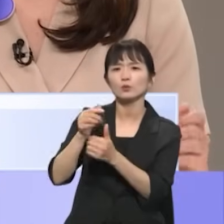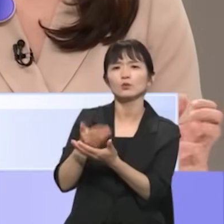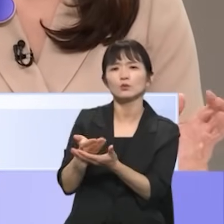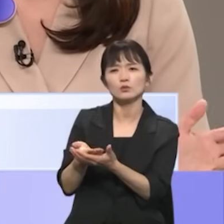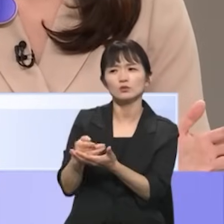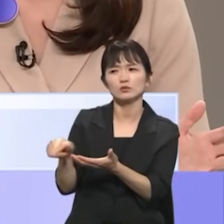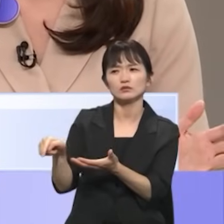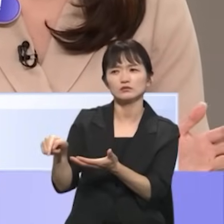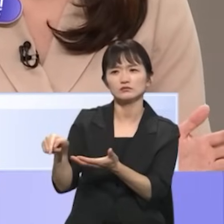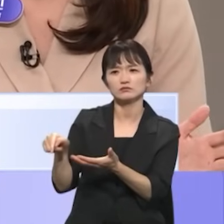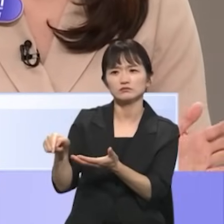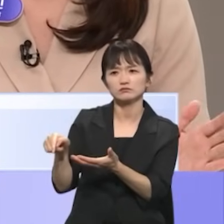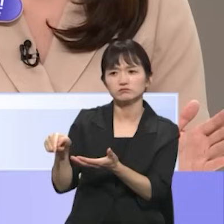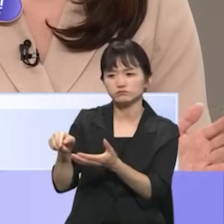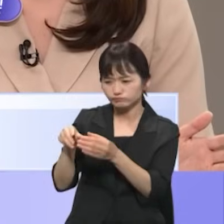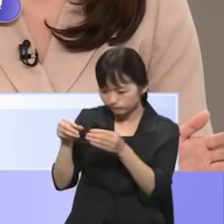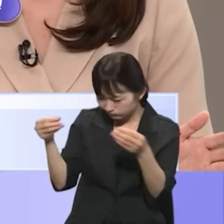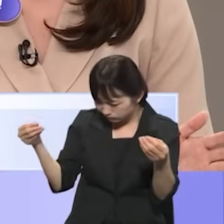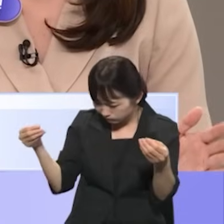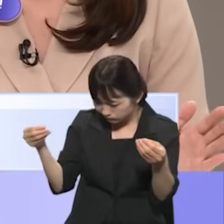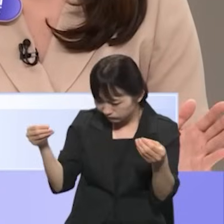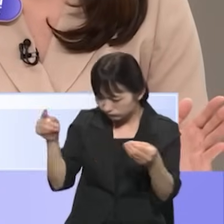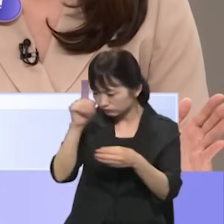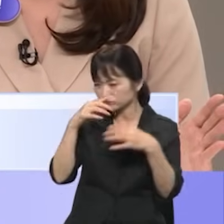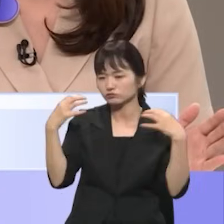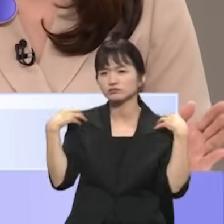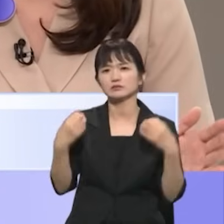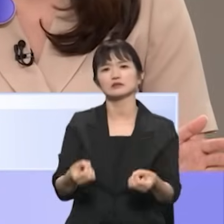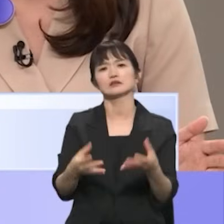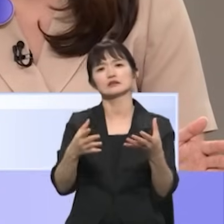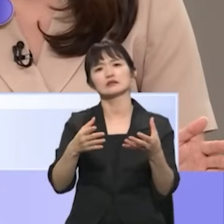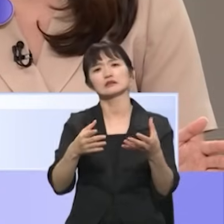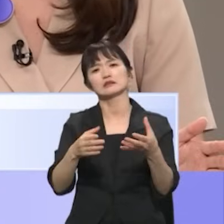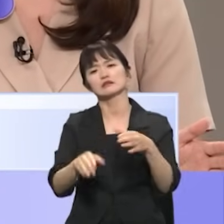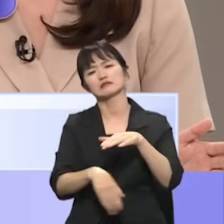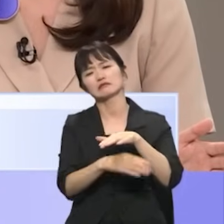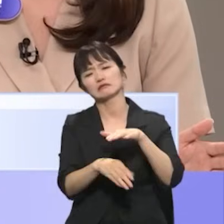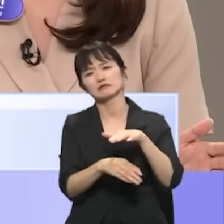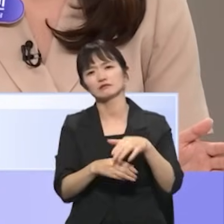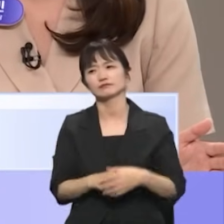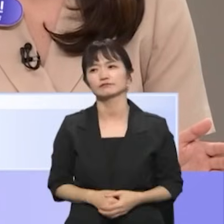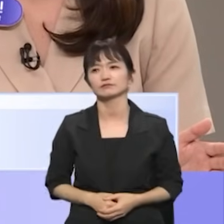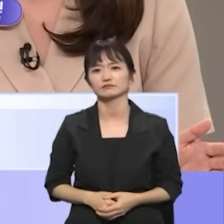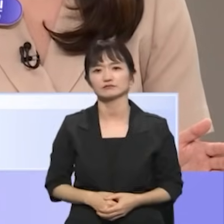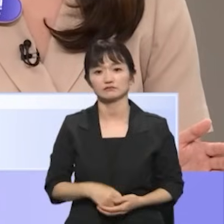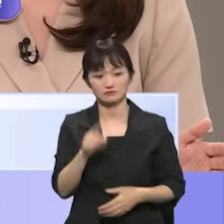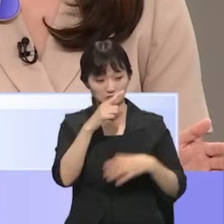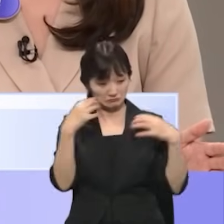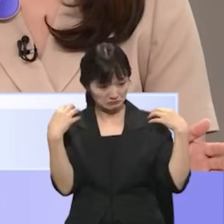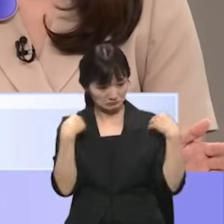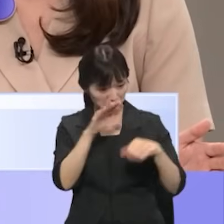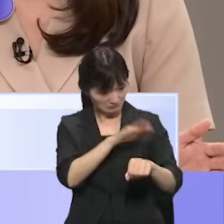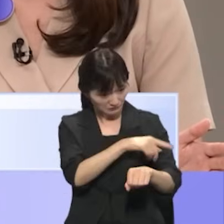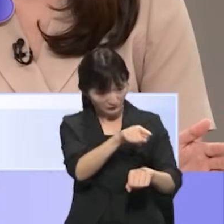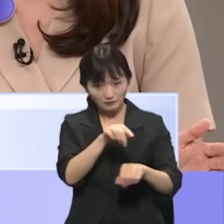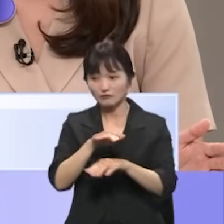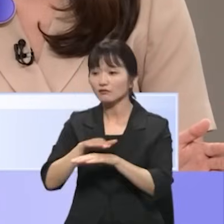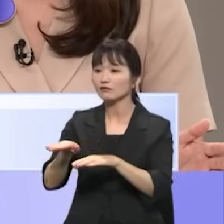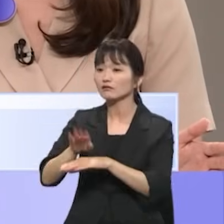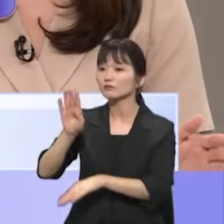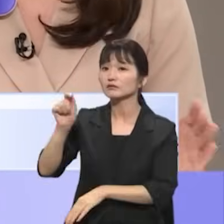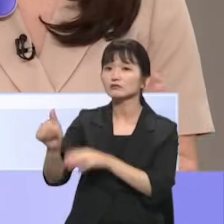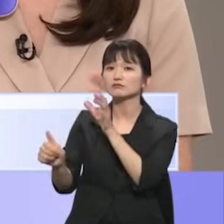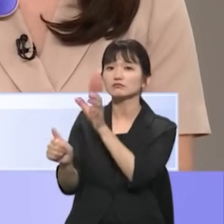게 사실 냉정하게 보면 정부가 일단 1차적으로 이 행사를 제대로 준비하지 않았는데 사고는 정부가 치고 수습은 BTS 보고 하라고